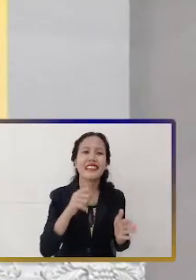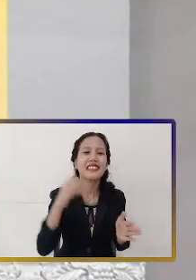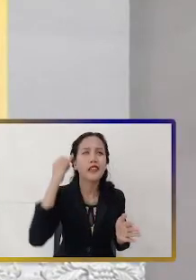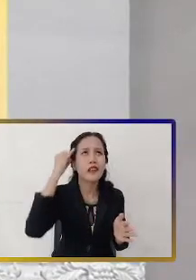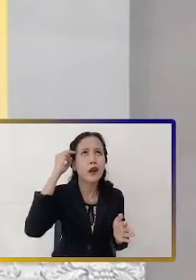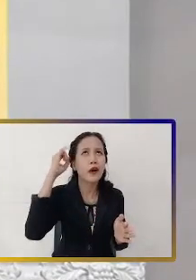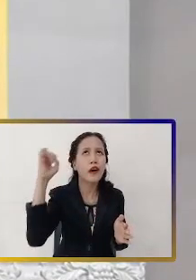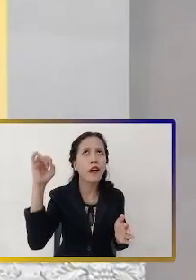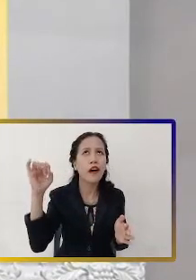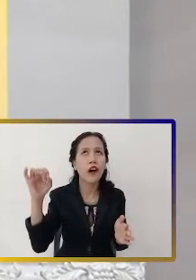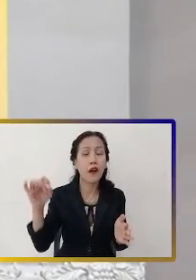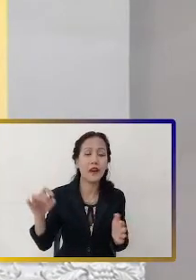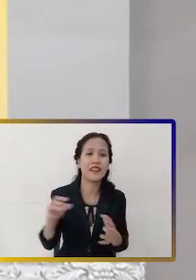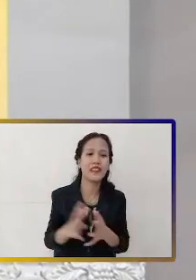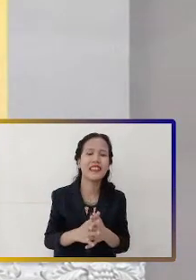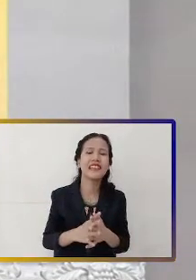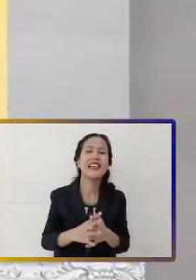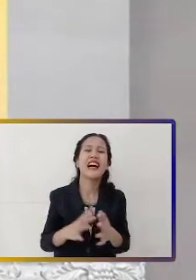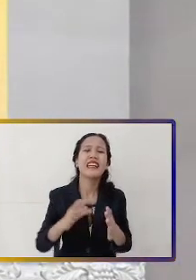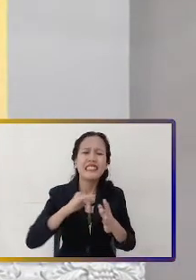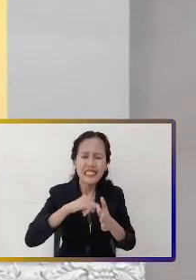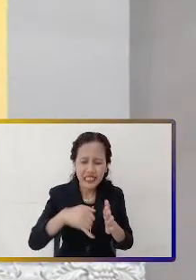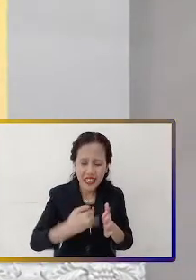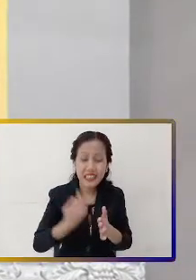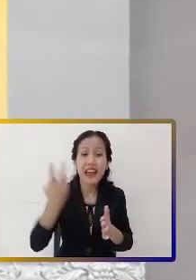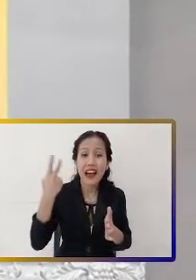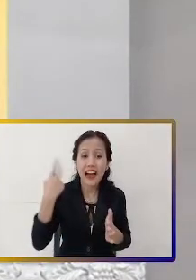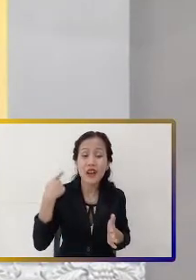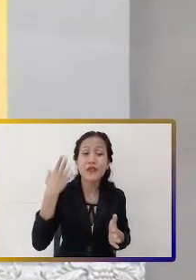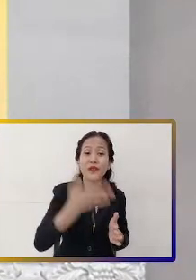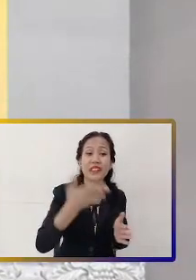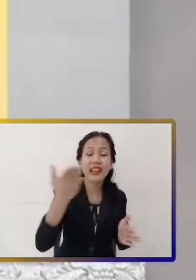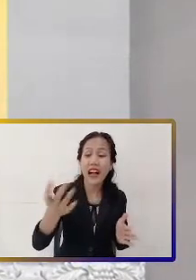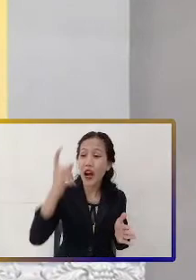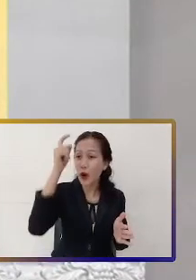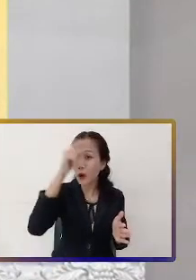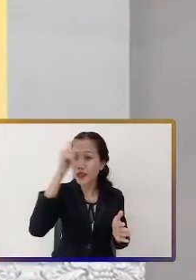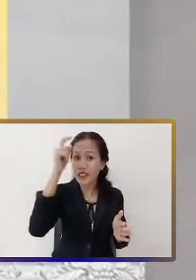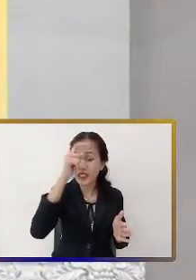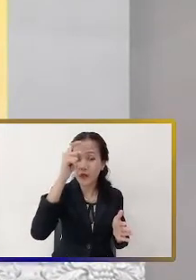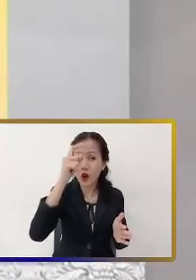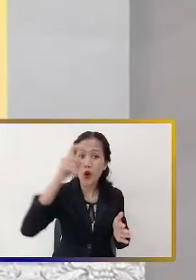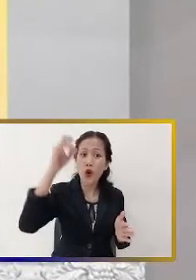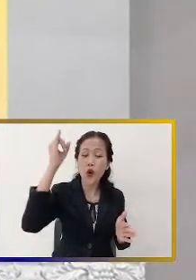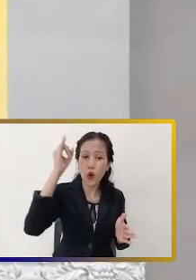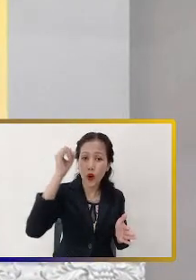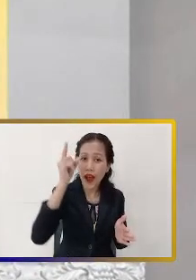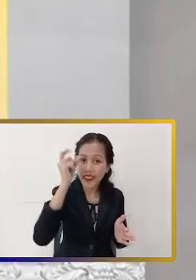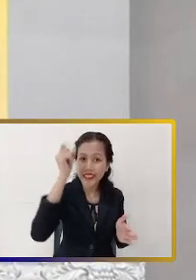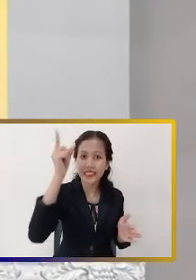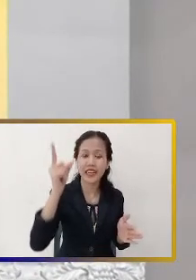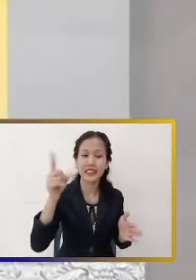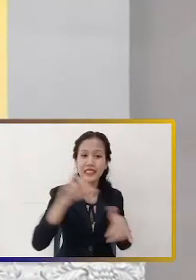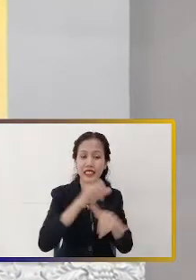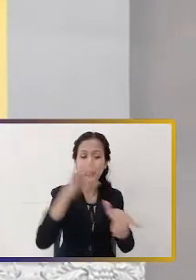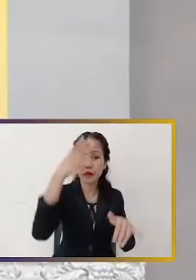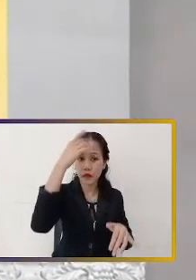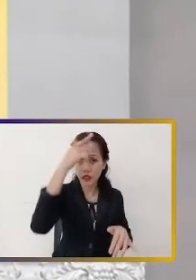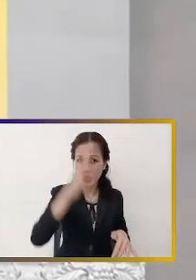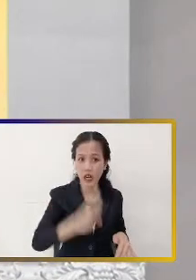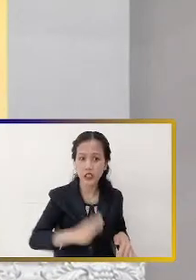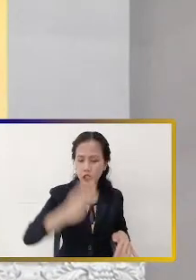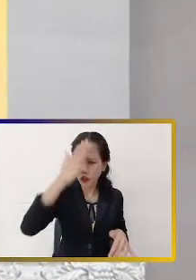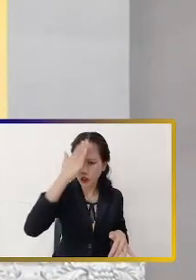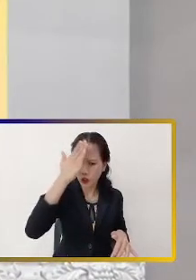hindi ito pambobola. Basta't may karunungan ka ng Diyos, kaisipan ng Diyos, marunong kang gumawa ng decision, alam mo kung paano